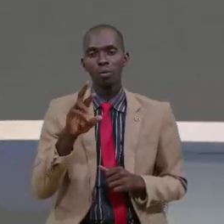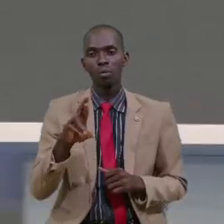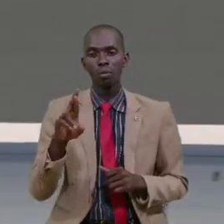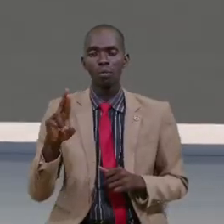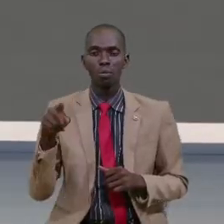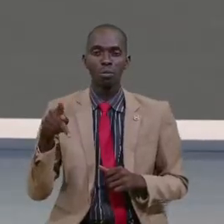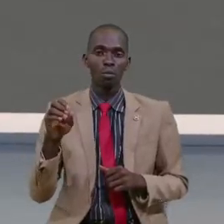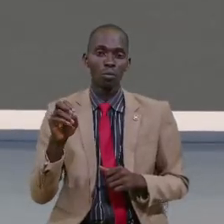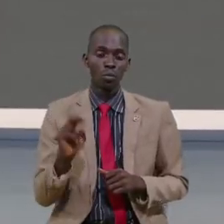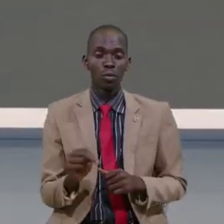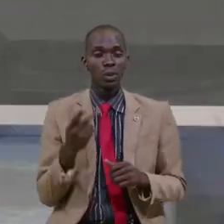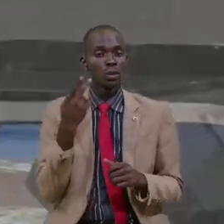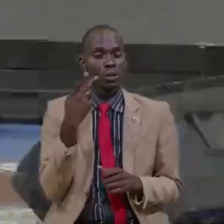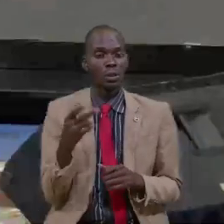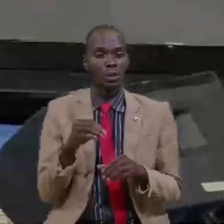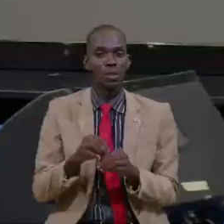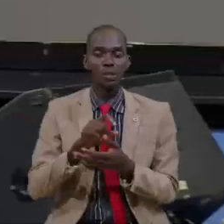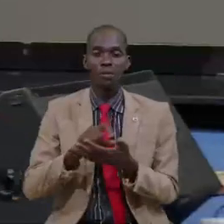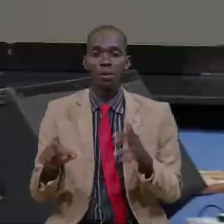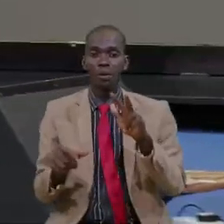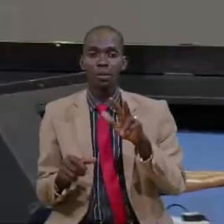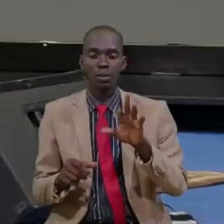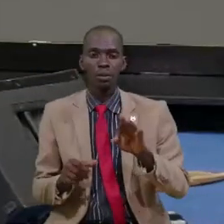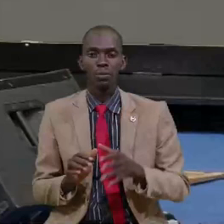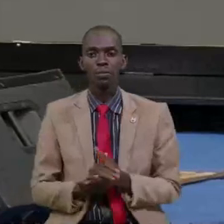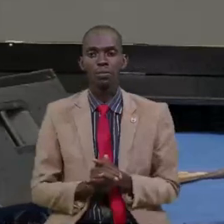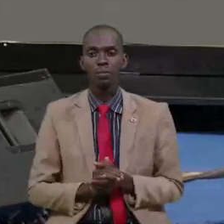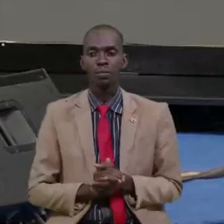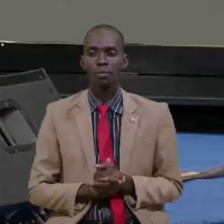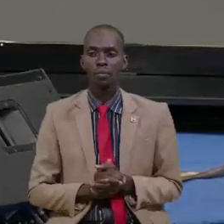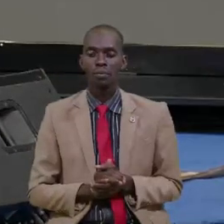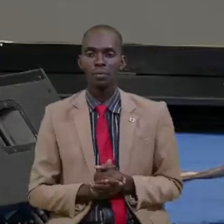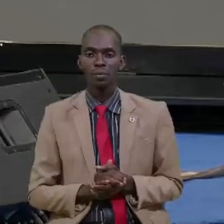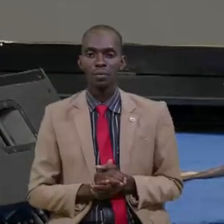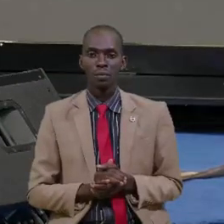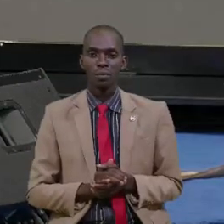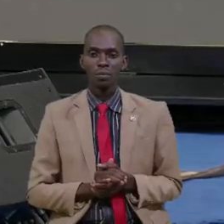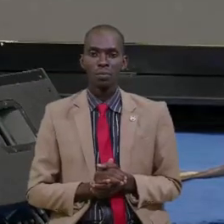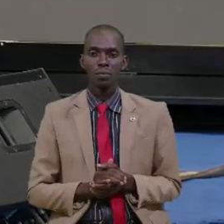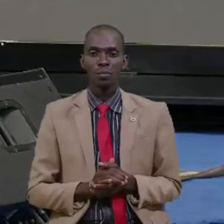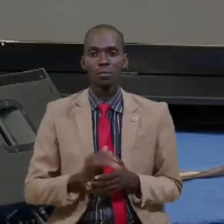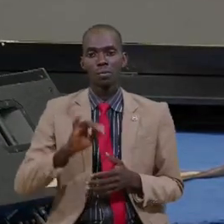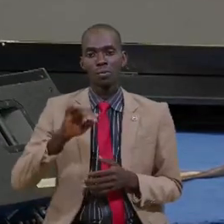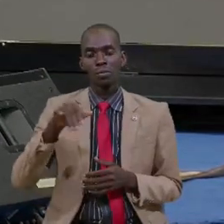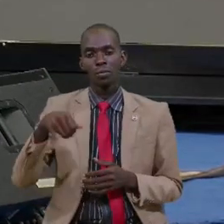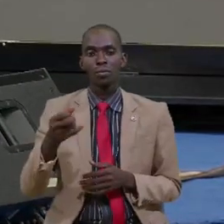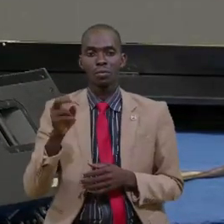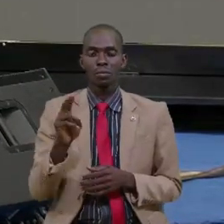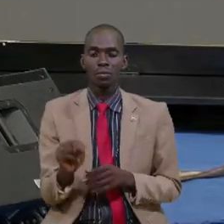Servitude de la corruption. Il dit, dans le verset 39 du chapitre 11 de